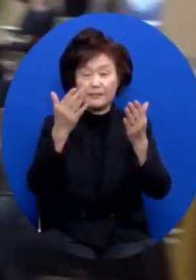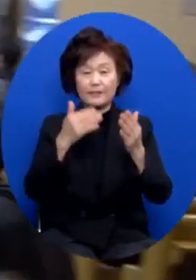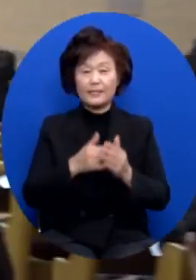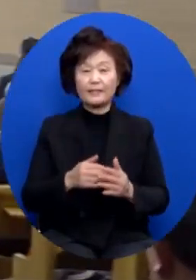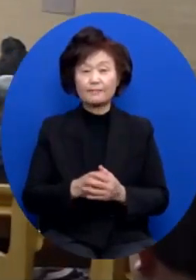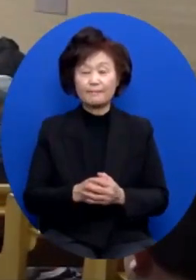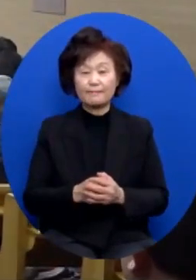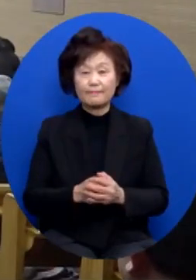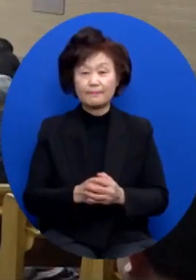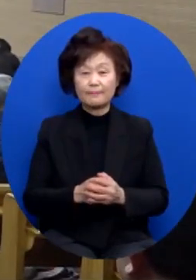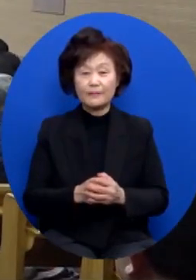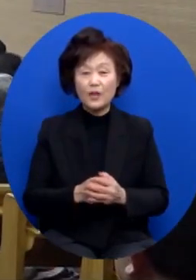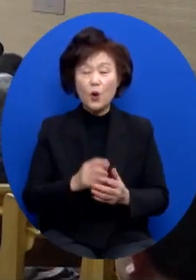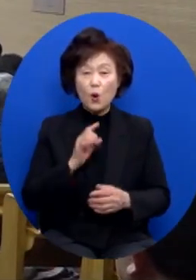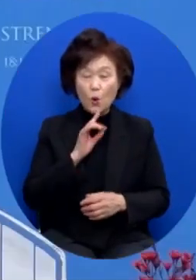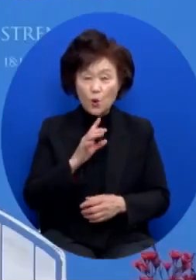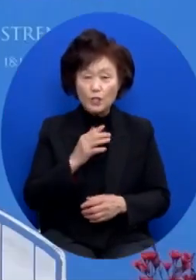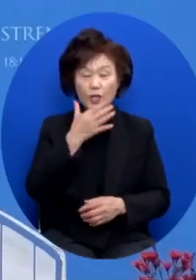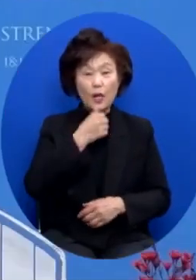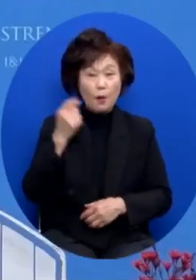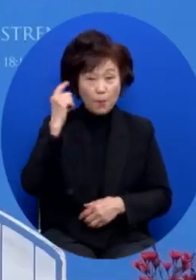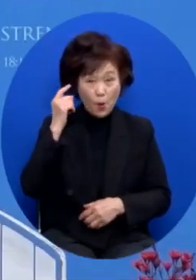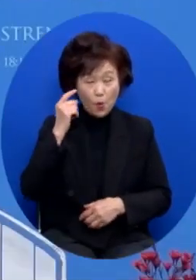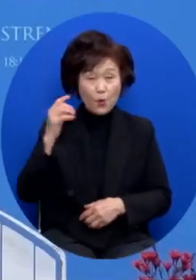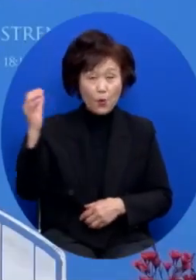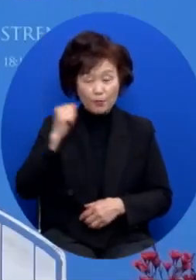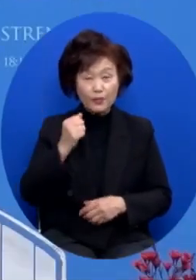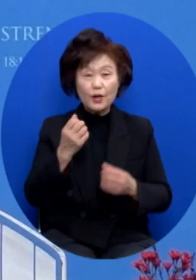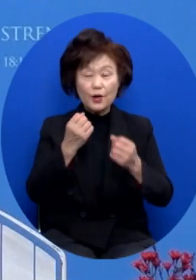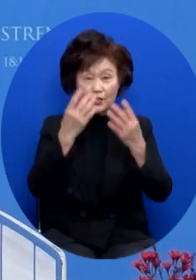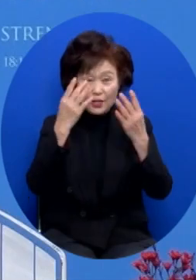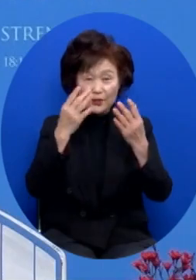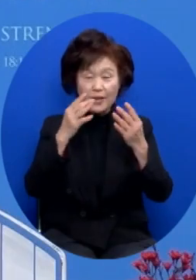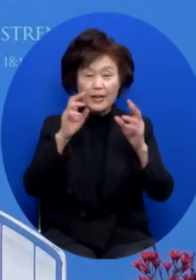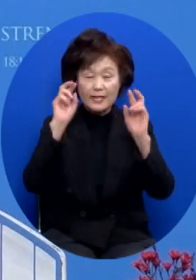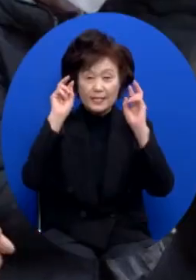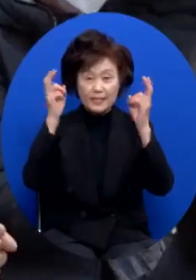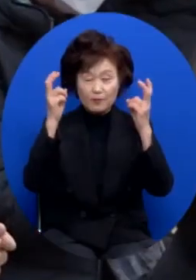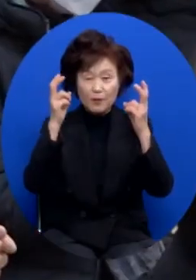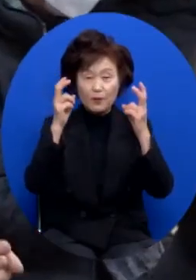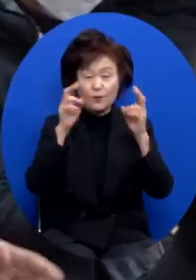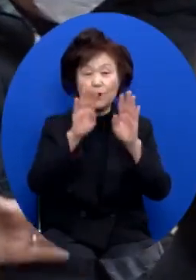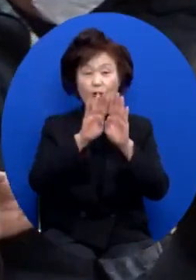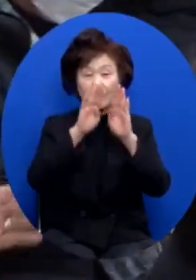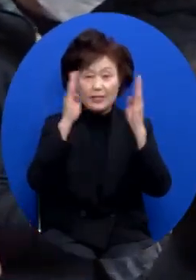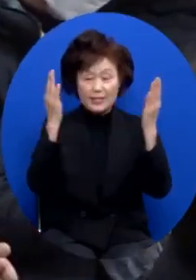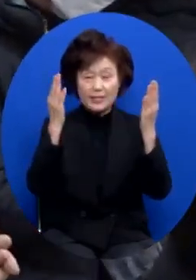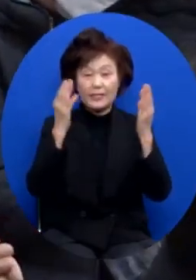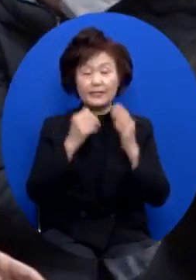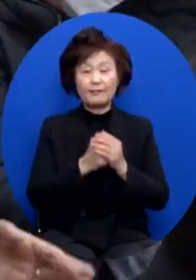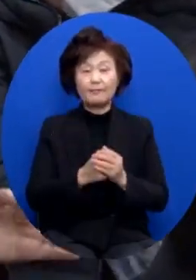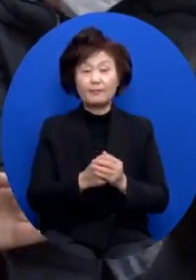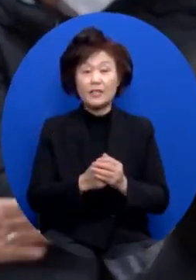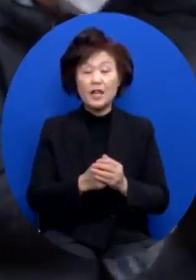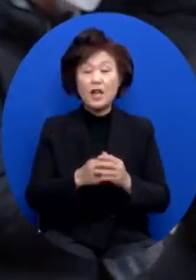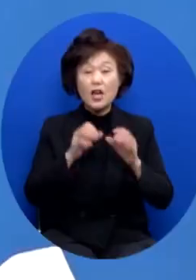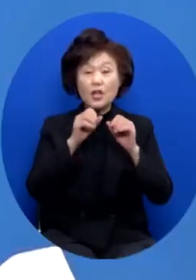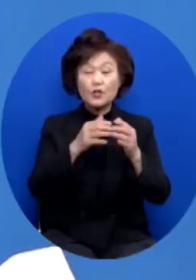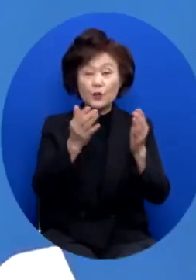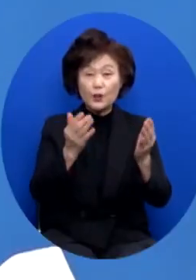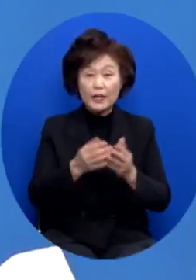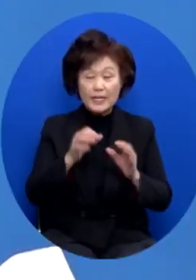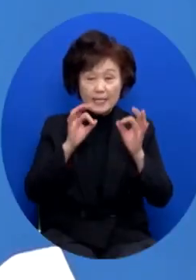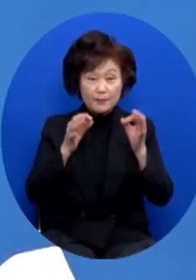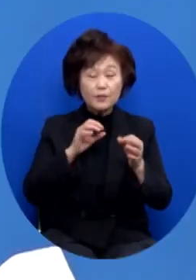개최했습니다 오직 복음으로 새롭게 주제로 열린 연합부흥성회 첫날 강사로 나선 순회선교단 김용이